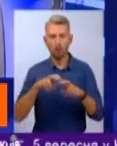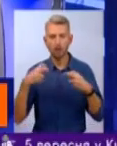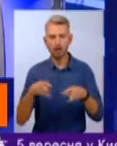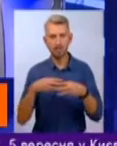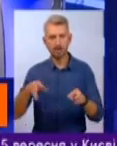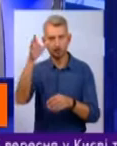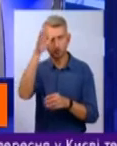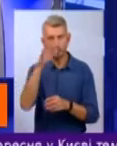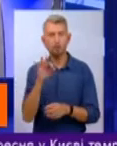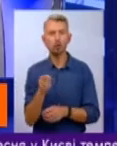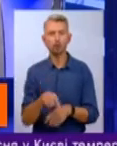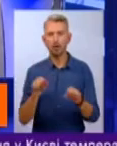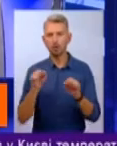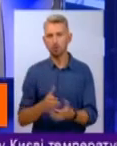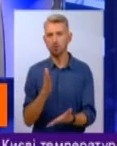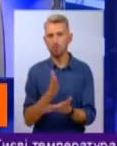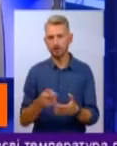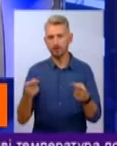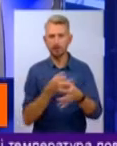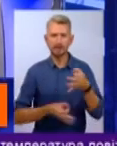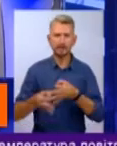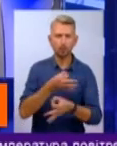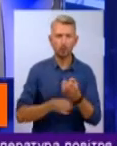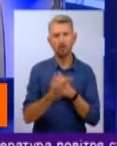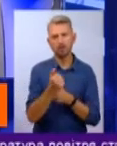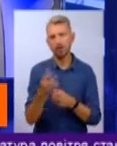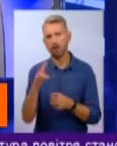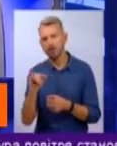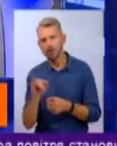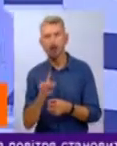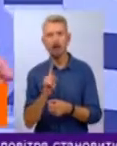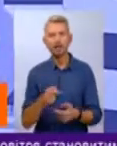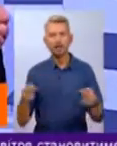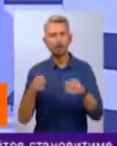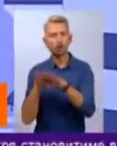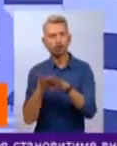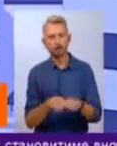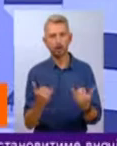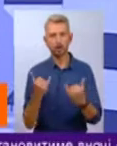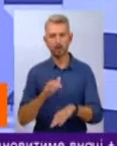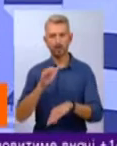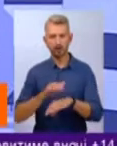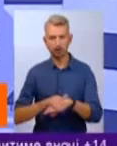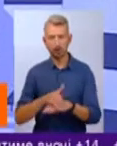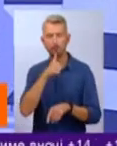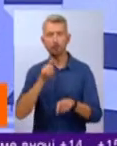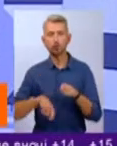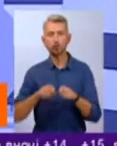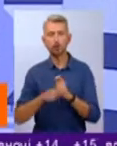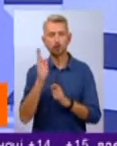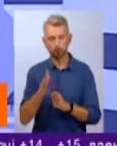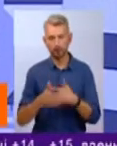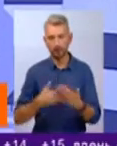освіти. Про нього ми можемо мати відповідні дискусії, так чи ні, але згідно цього стандарту зараз фактично пілотування буде